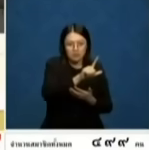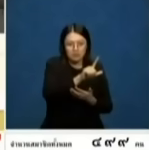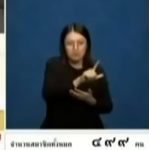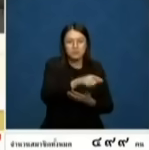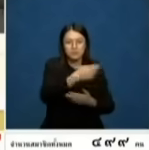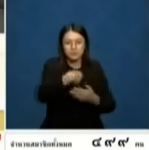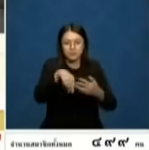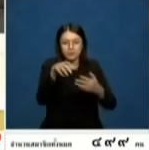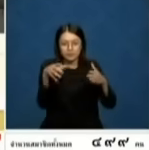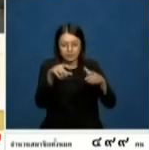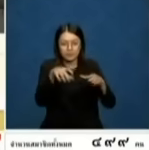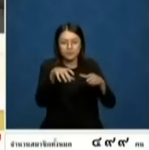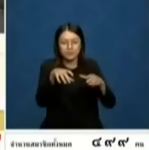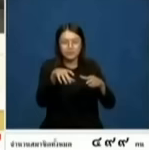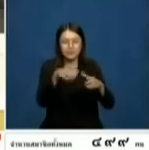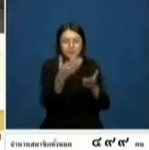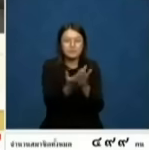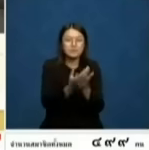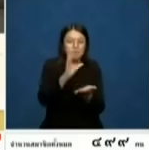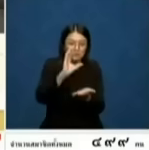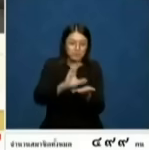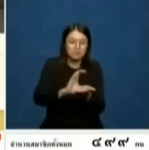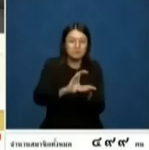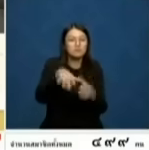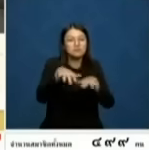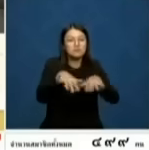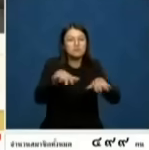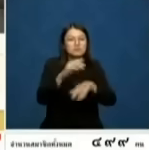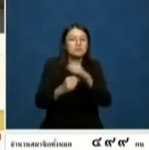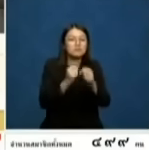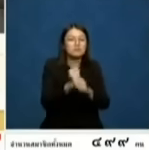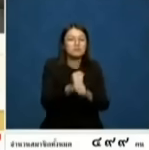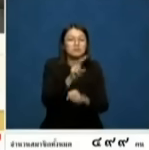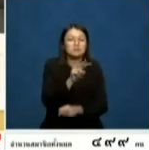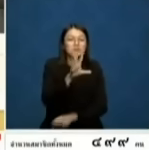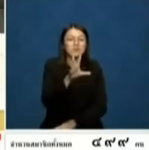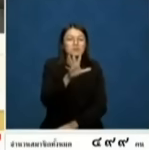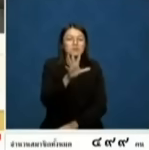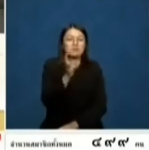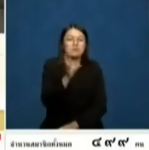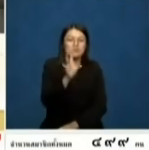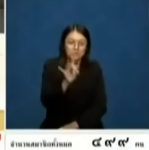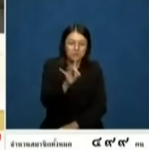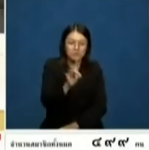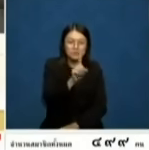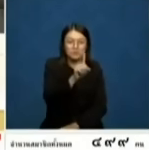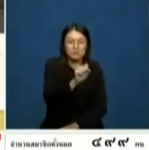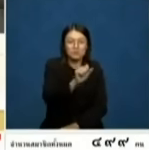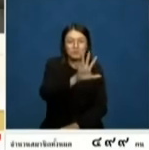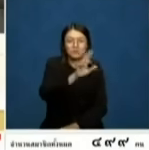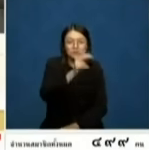นตอนเรื่องของเศรษฐกิจเรื่องของงบประมาณแล้วก็มองไปถึงอนาคต ใช่ ไหมฮะซึ่งความจริง